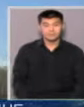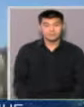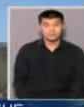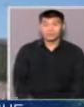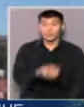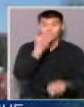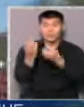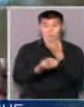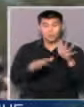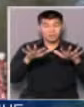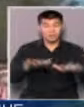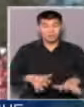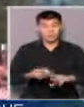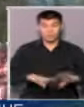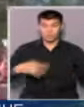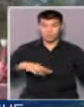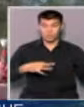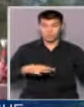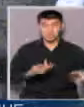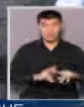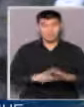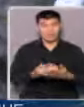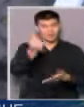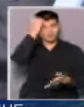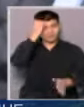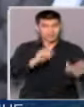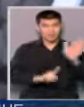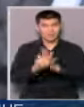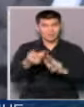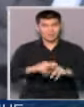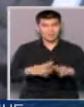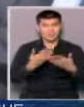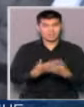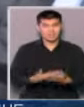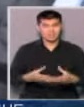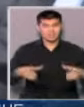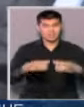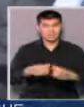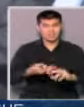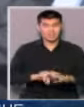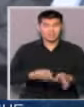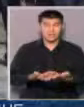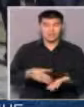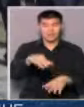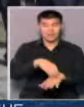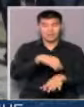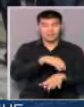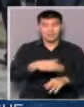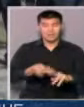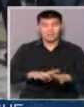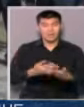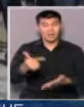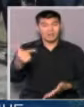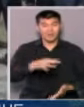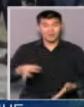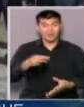Гүл шоқтарын қою рәсімі күй атасы Құрманғазы ескерткішінен басталды. Салтанатты рәсімге Атырау облысының әкімі Махамбет Досмұхамбетов, Атырау